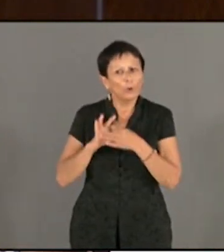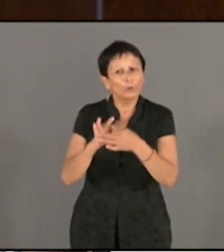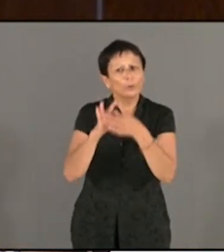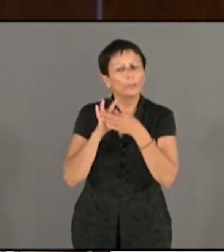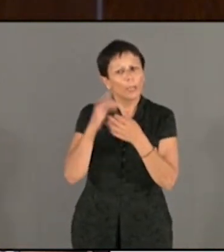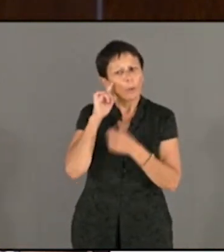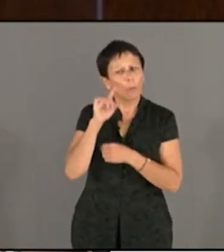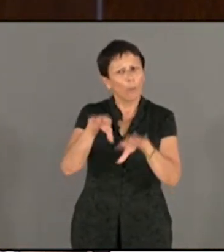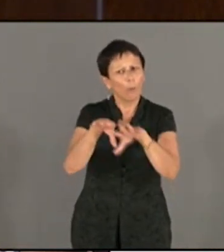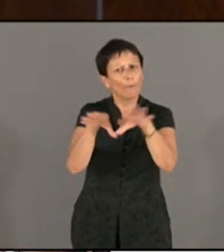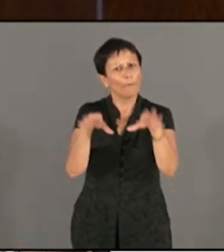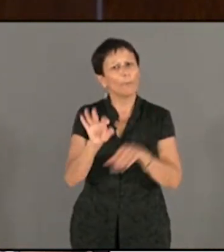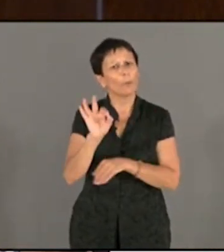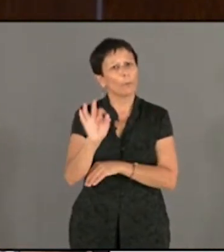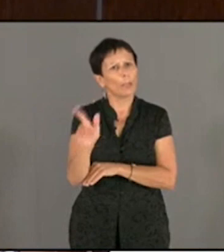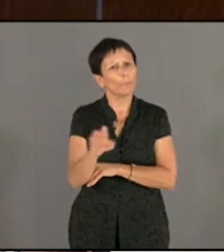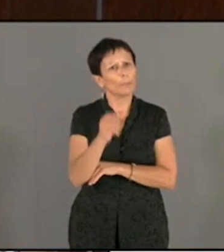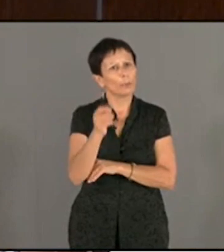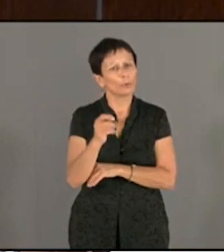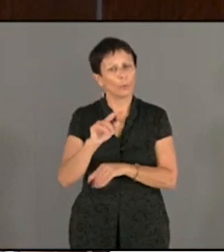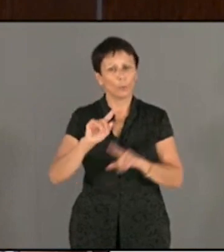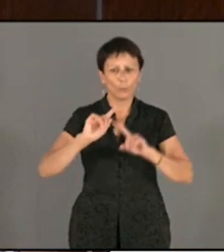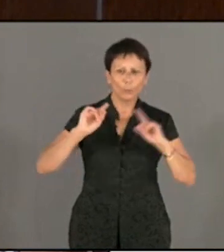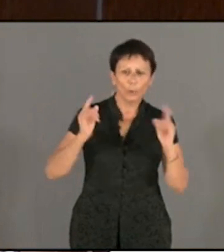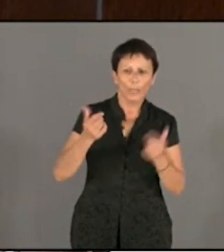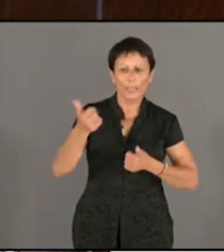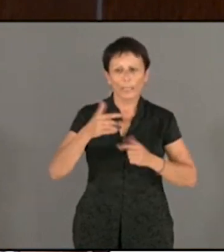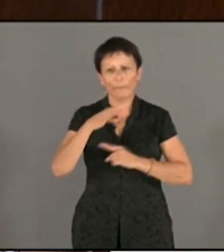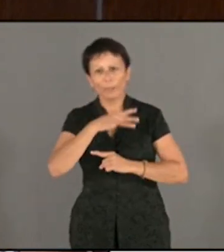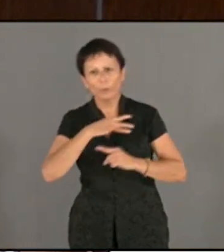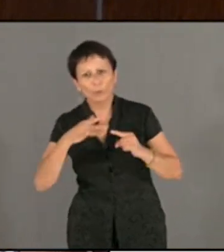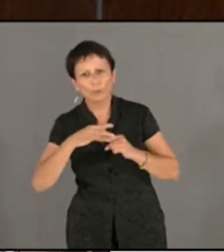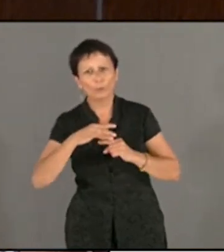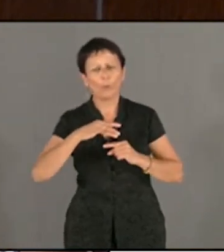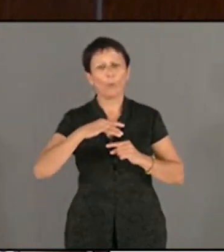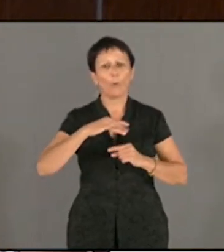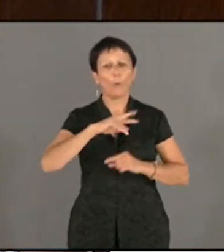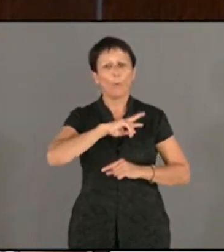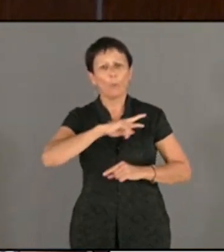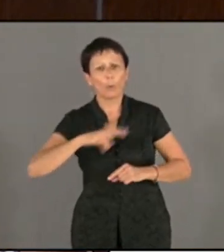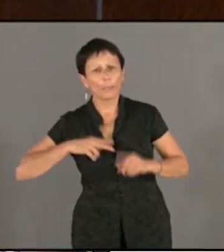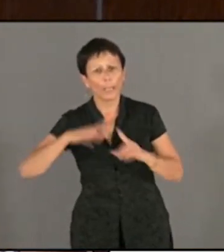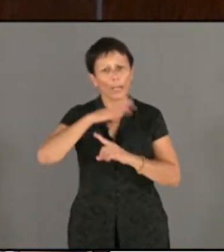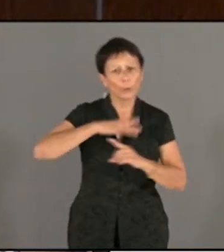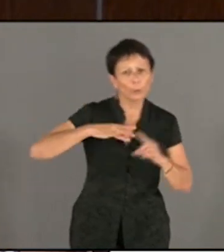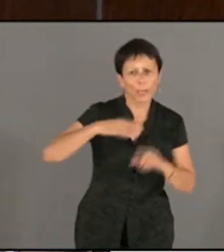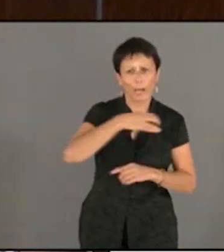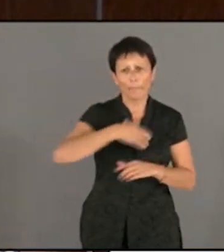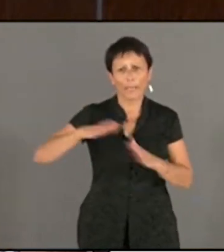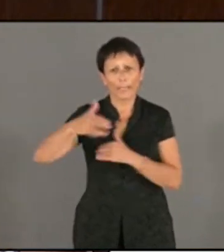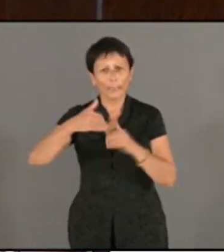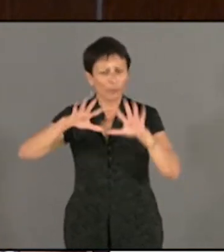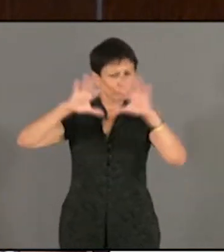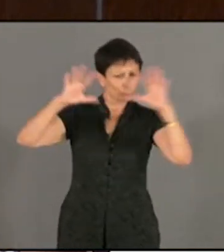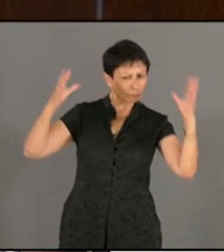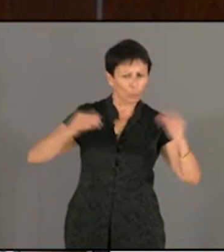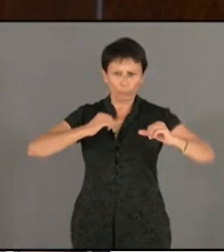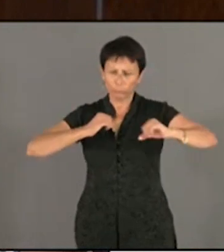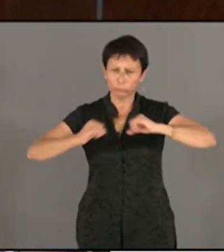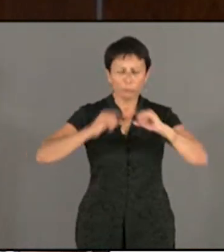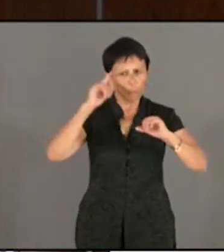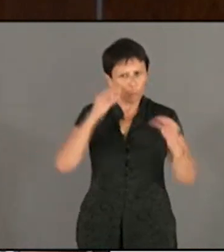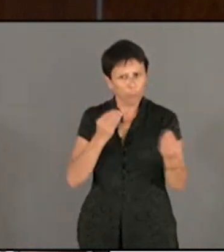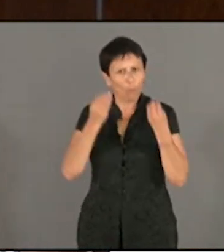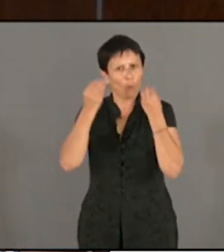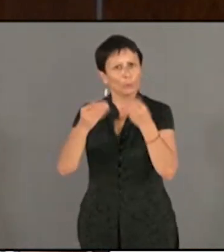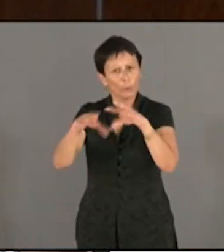familles. L'ensemble des services sociaux, les bailleurs, la mairie de secteur, tout ce beau monde s'est mobilisé pour